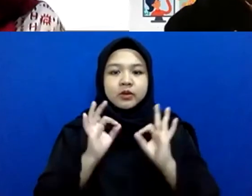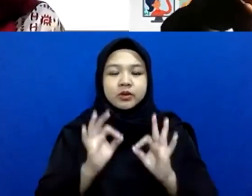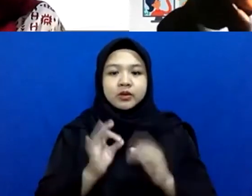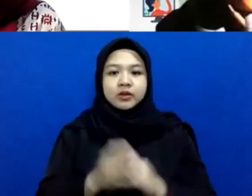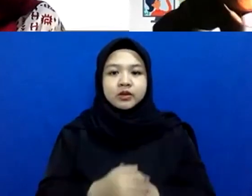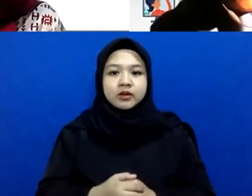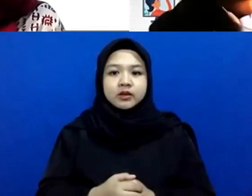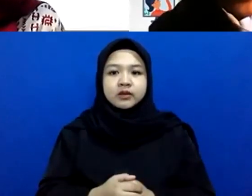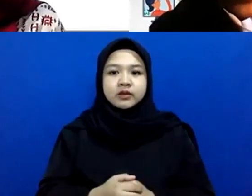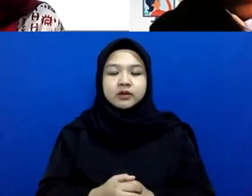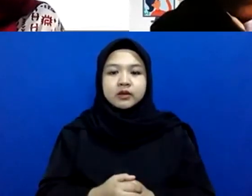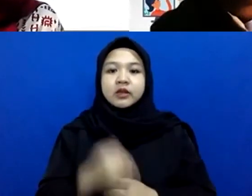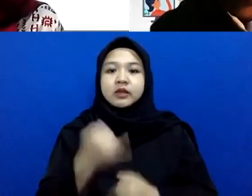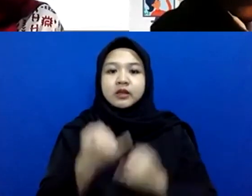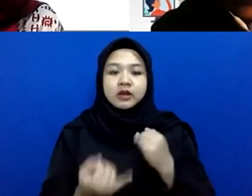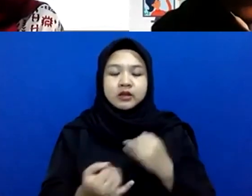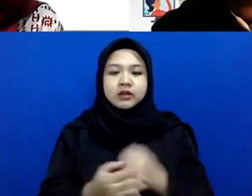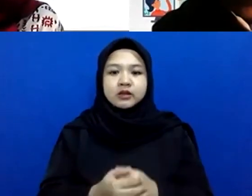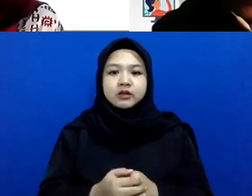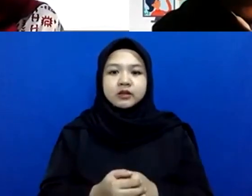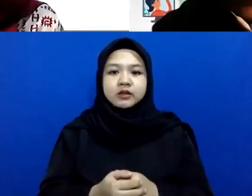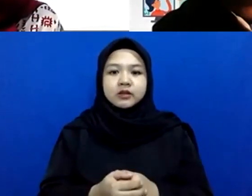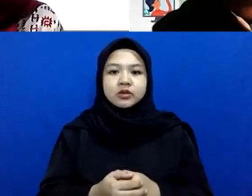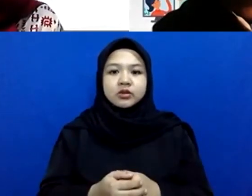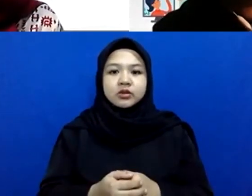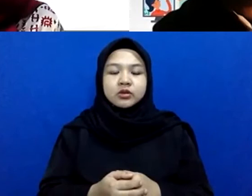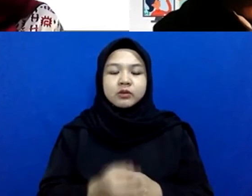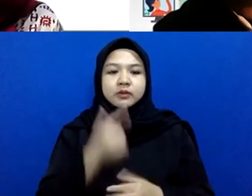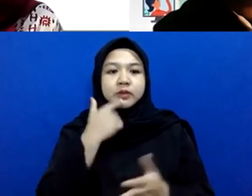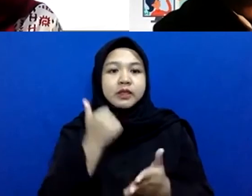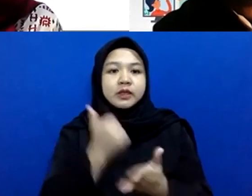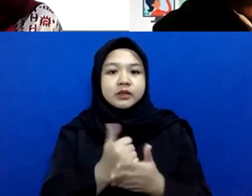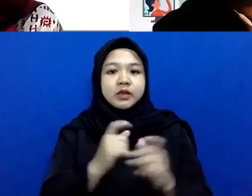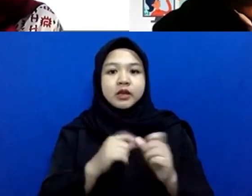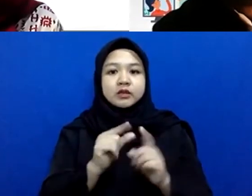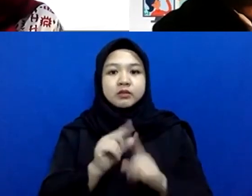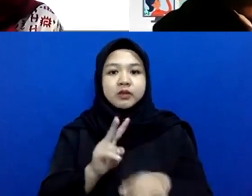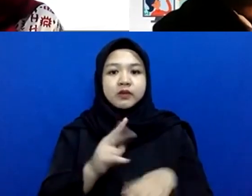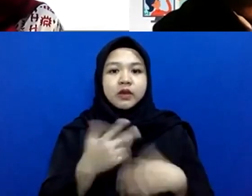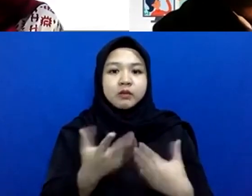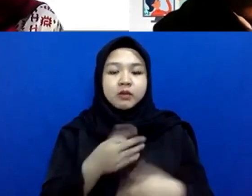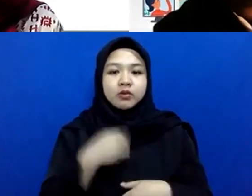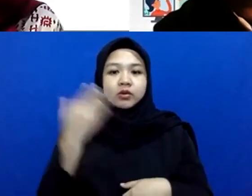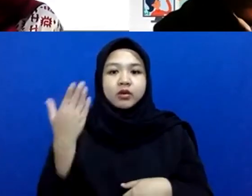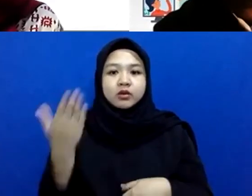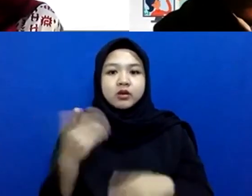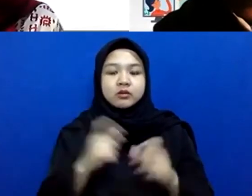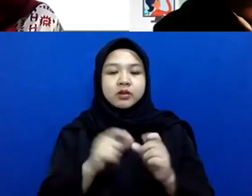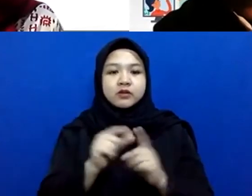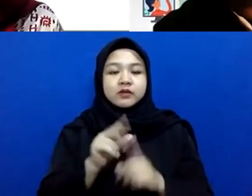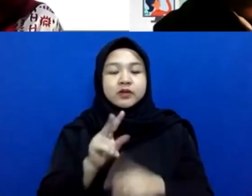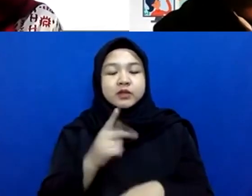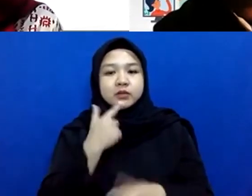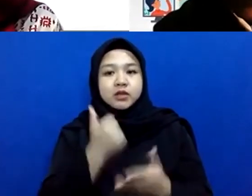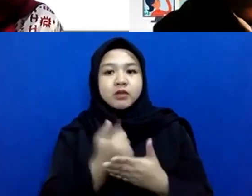Iya. Terakhir nih, apa urgensi supervisi gitu ya, menurut Mbak Sofi sebagai supervisi untuk para